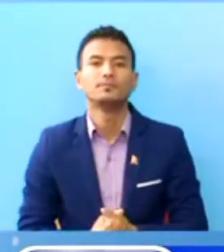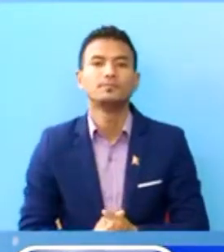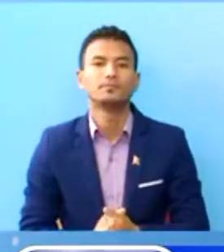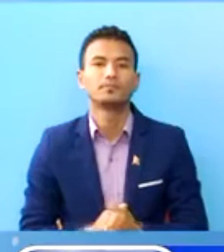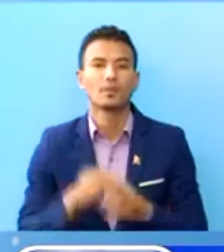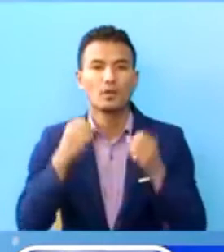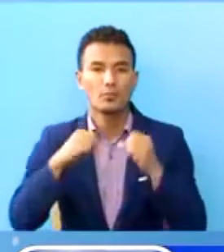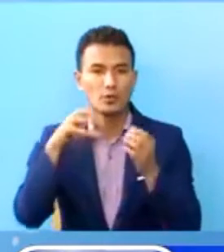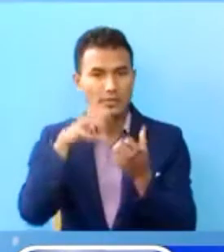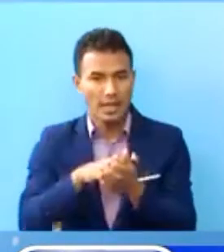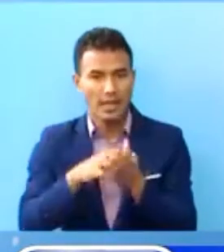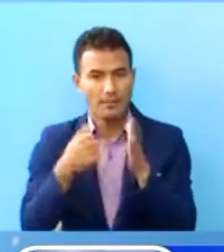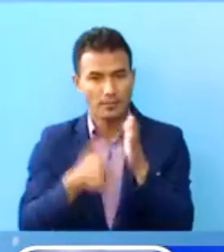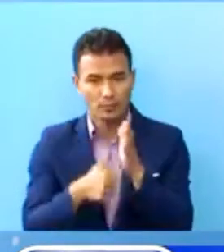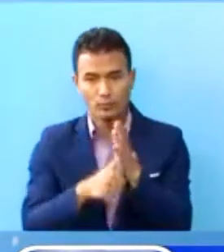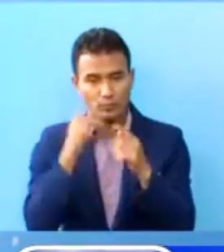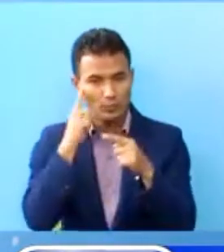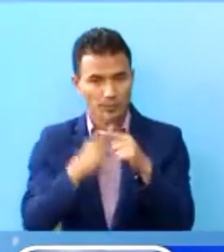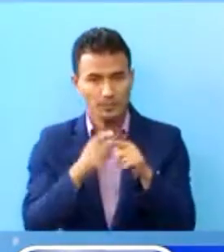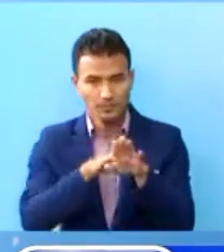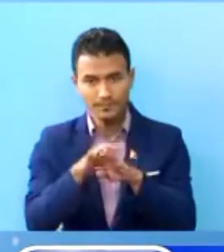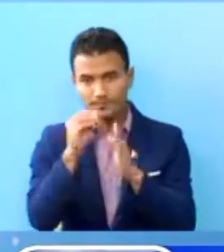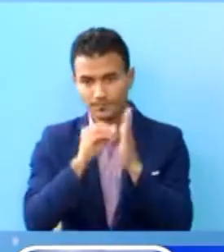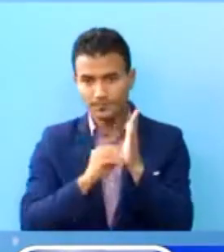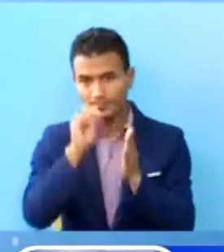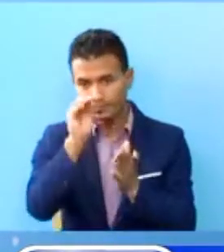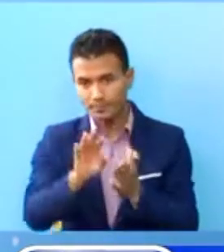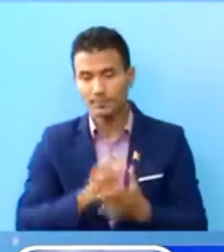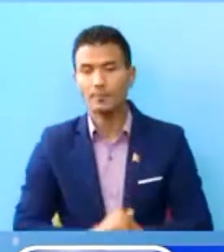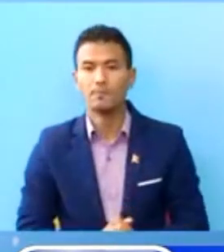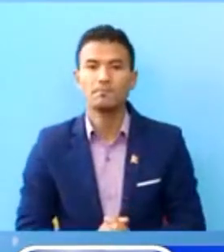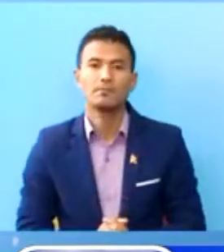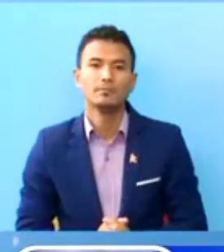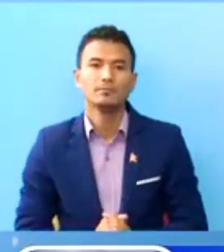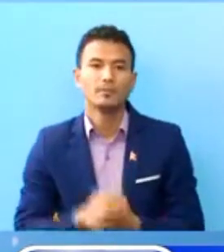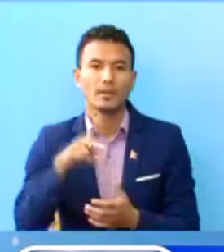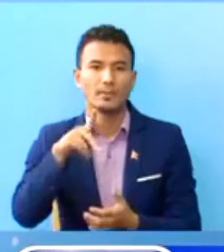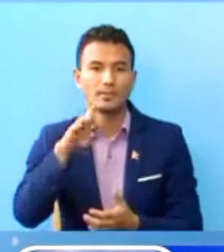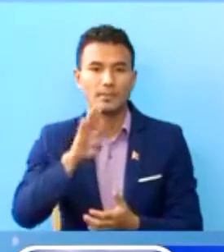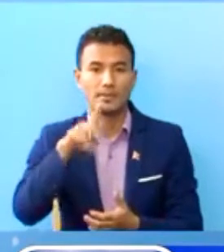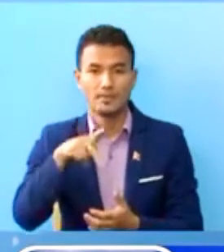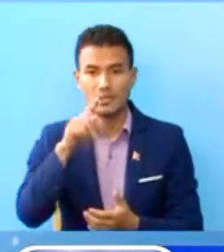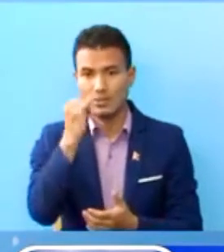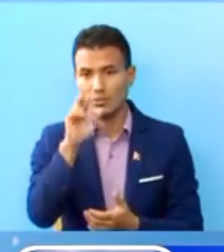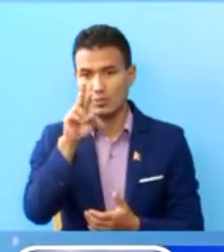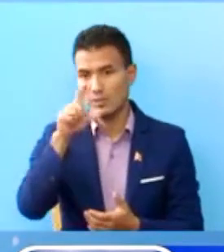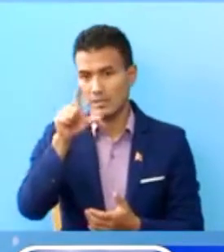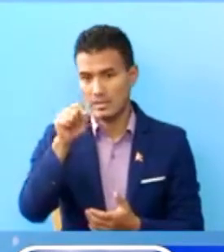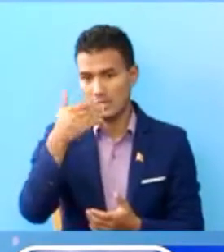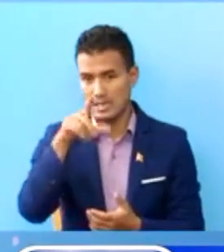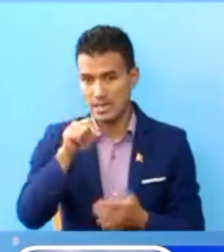म प्रयोगशालामा पोजिटिभ हुनेहरूको विवरण प्रस्तुत गर्न गइरहेको छु। बिपी कोइराला स्वास्थ्य विज्ञान